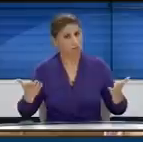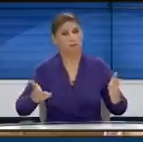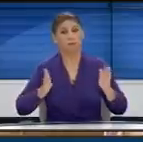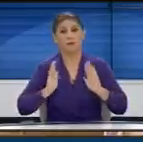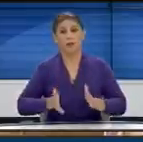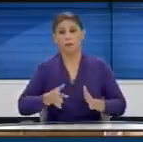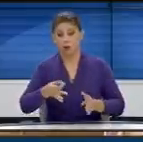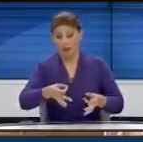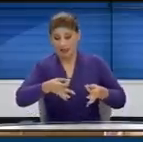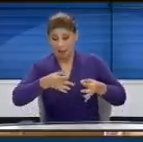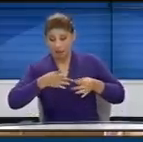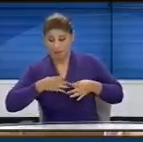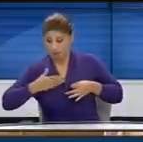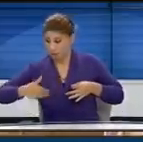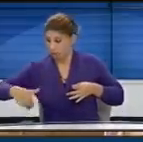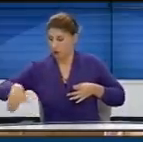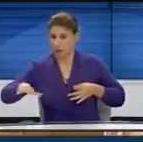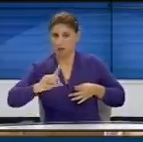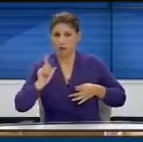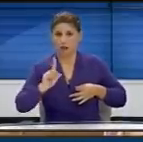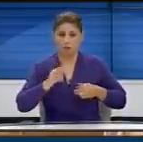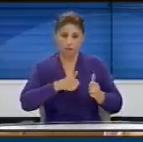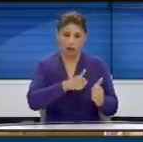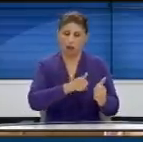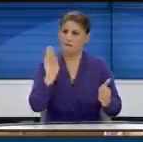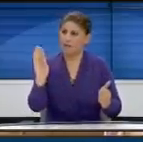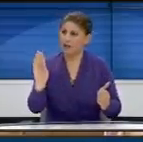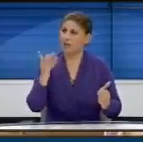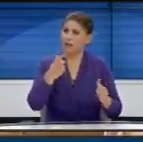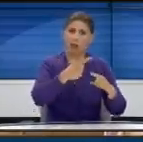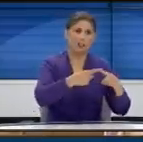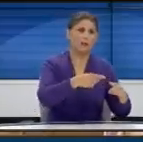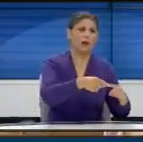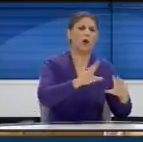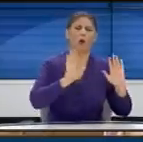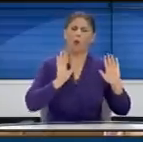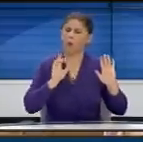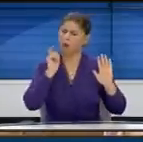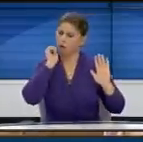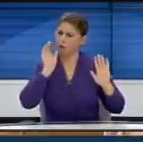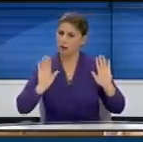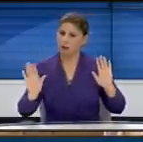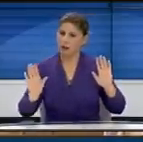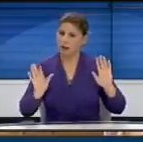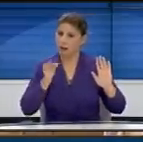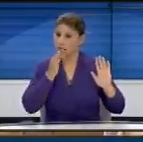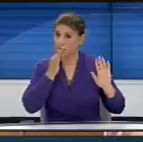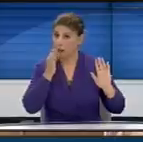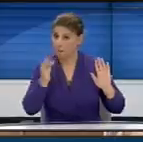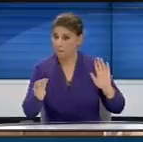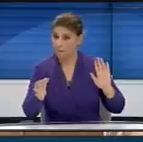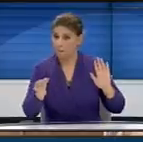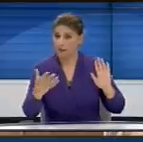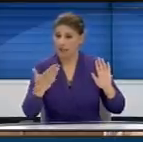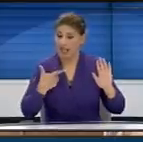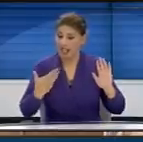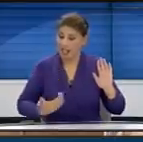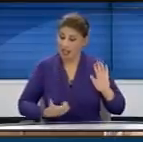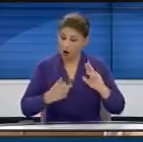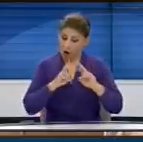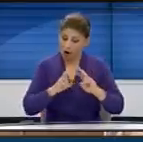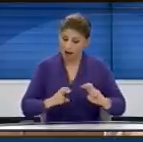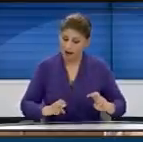μπορεί να μας πει εμάς, να μην μας πει παρακολουθείτε ο Βαρουφάκης ή ο Χατζηδάκης, αλλά να μπορεί να μας πει ότι έχω